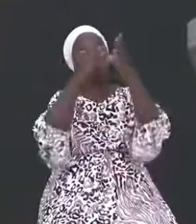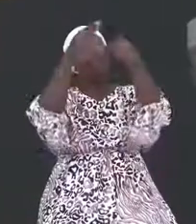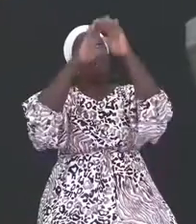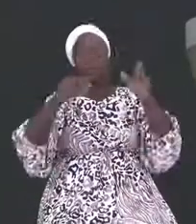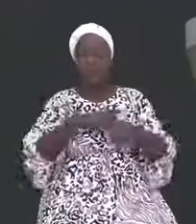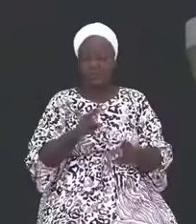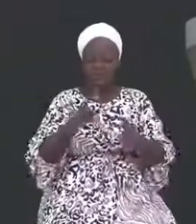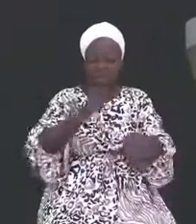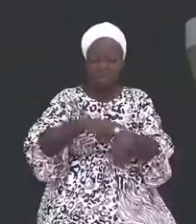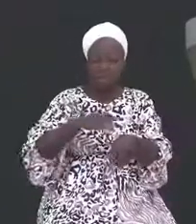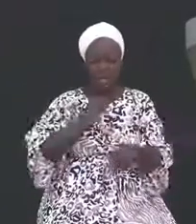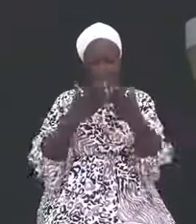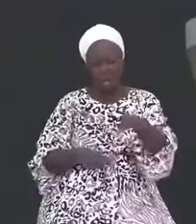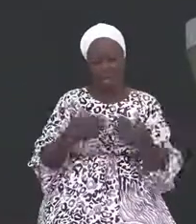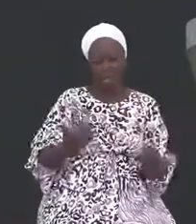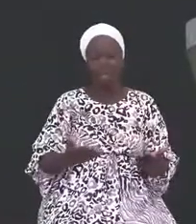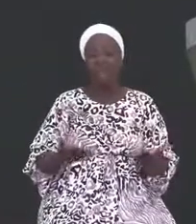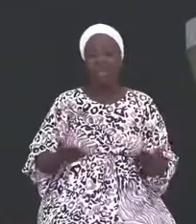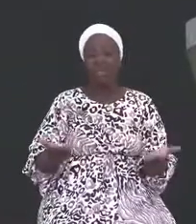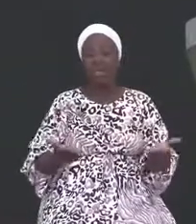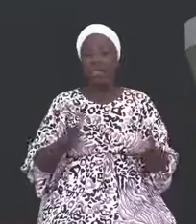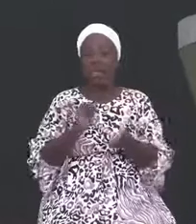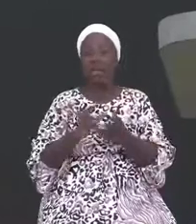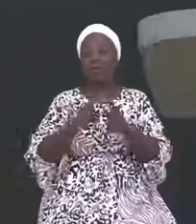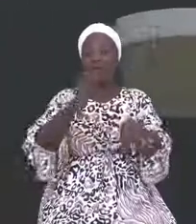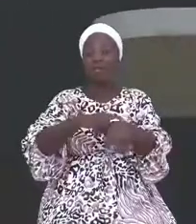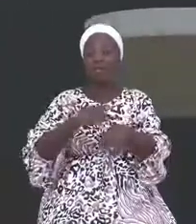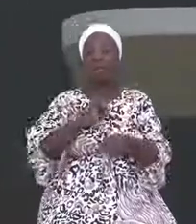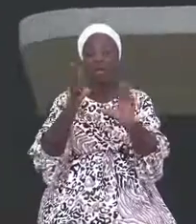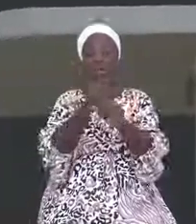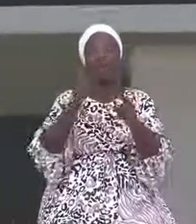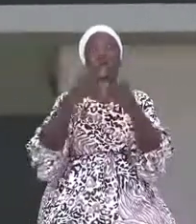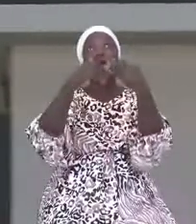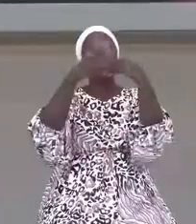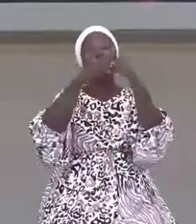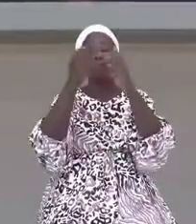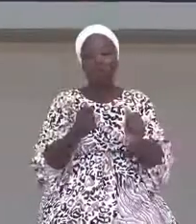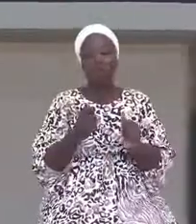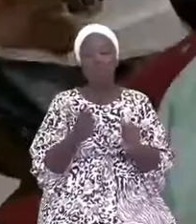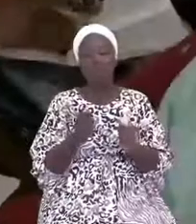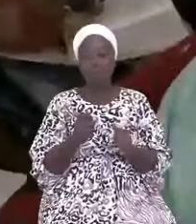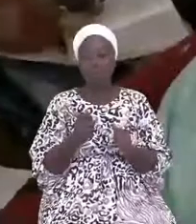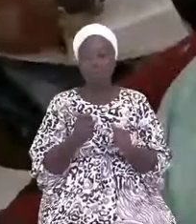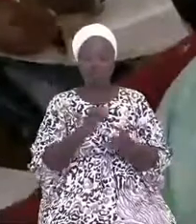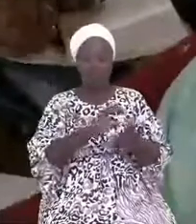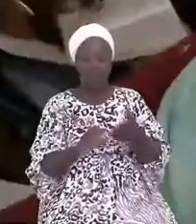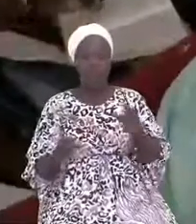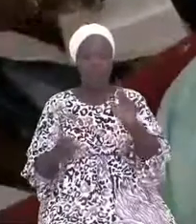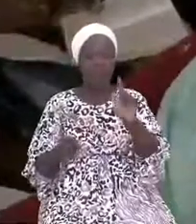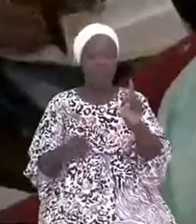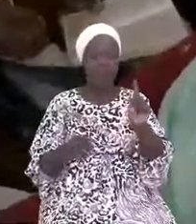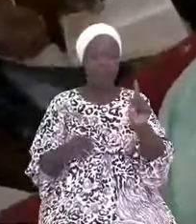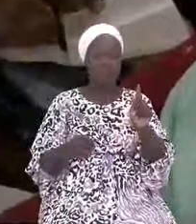que je meurs ici, oh, dès ce moment, je vais au ciel. Je vais dans l'au-delà. Verset 21. Ne tire pas encore